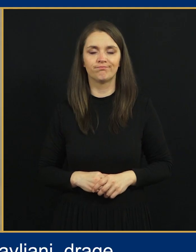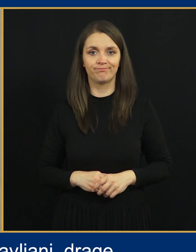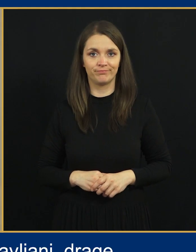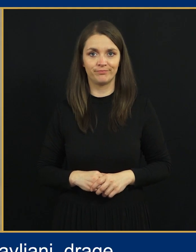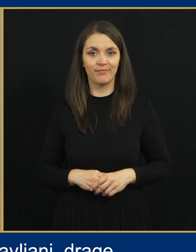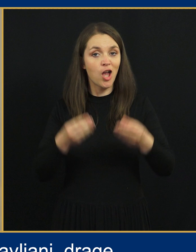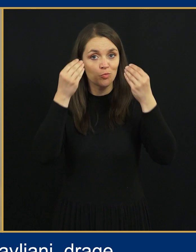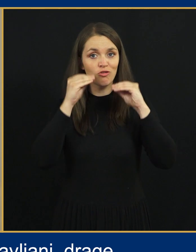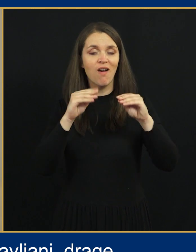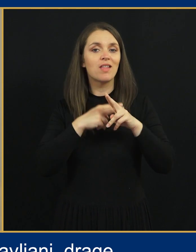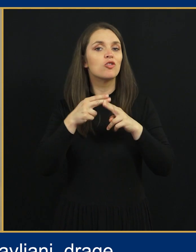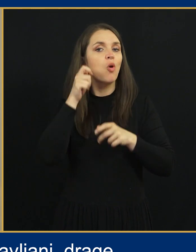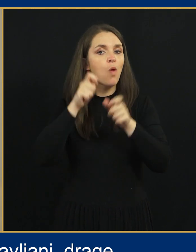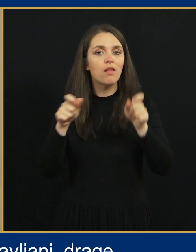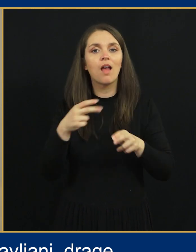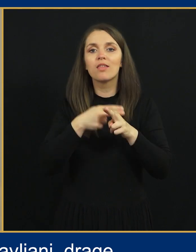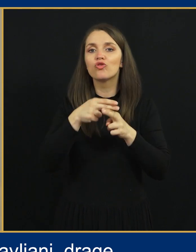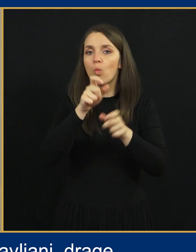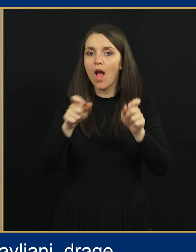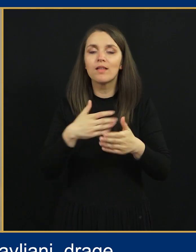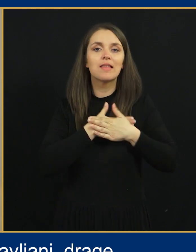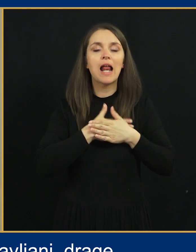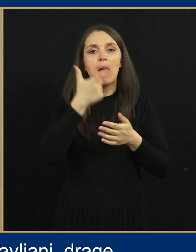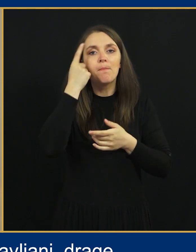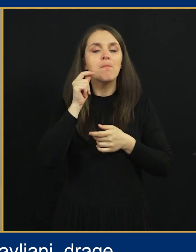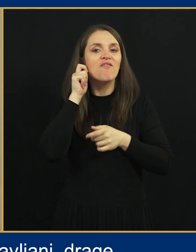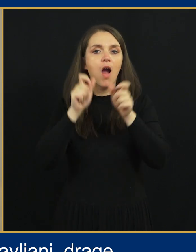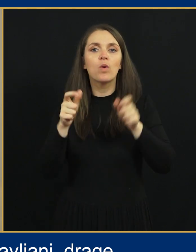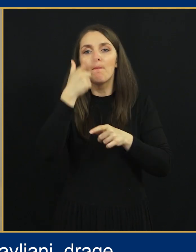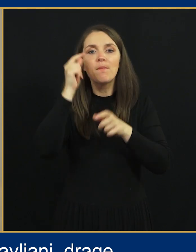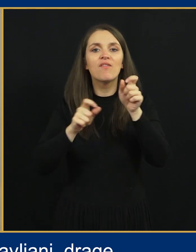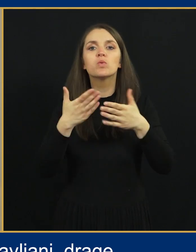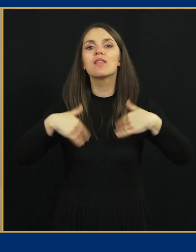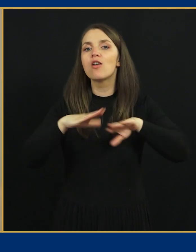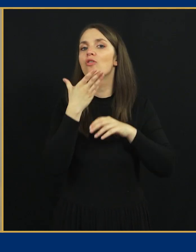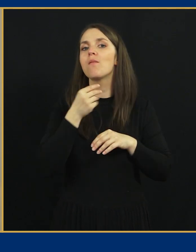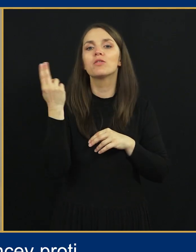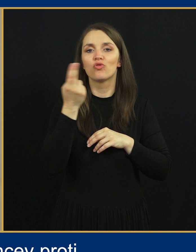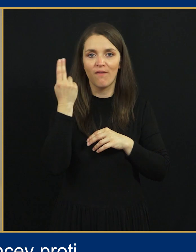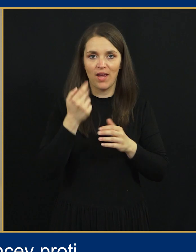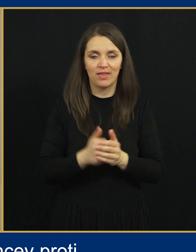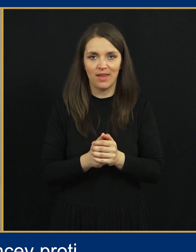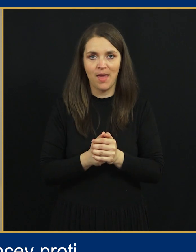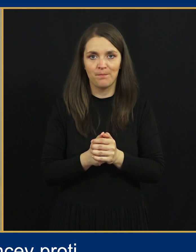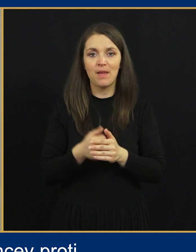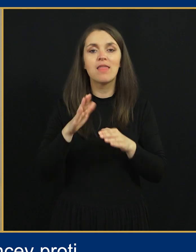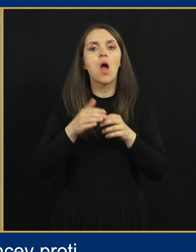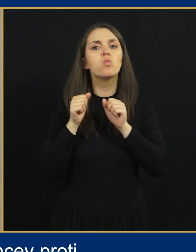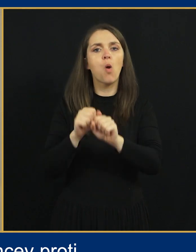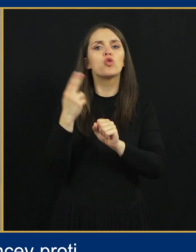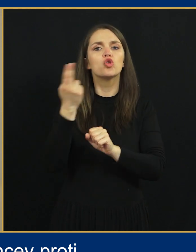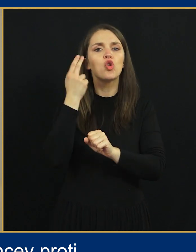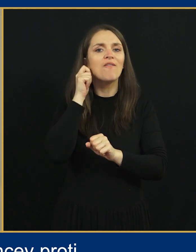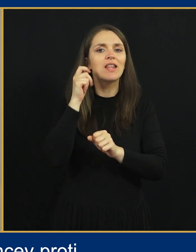Spoštovane državljanke in državljani, drage prebivalke in prebivalci naše lepe Slovenije. Na upor Slovenk in Slovencev